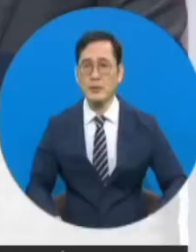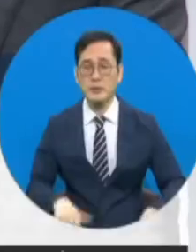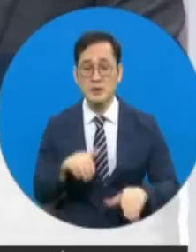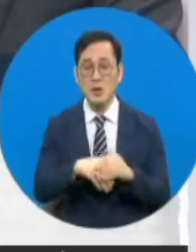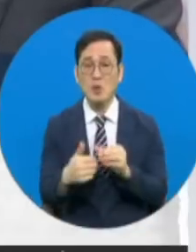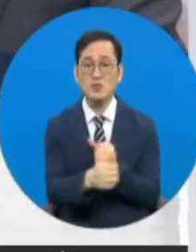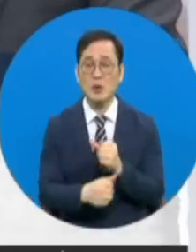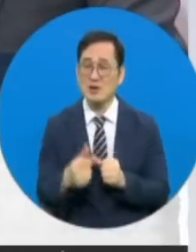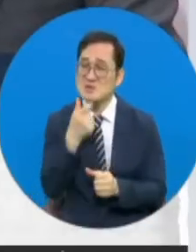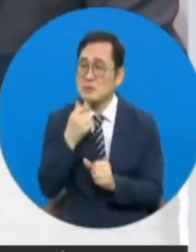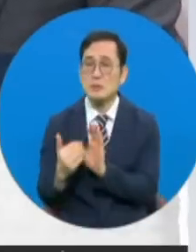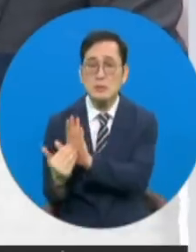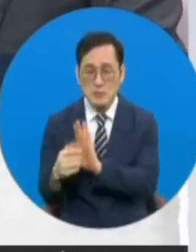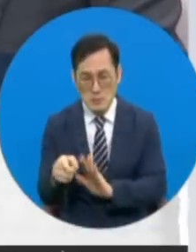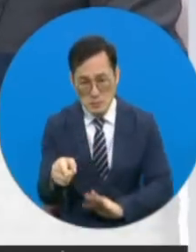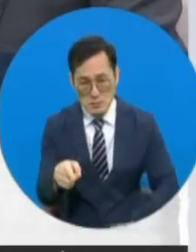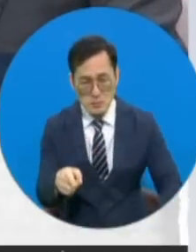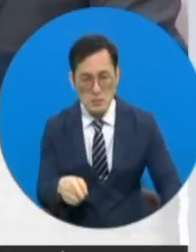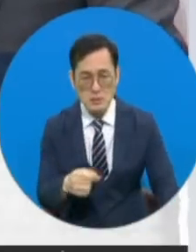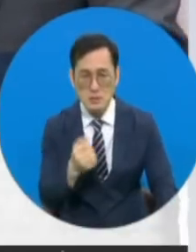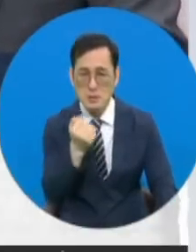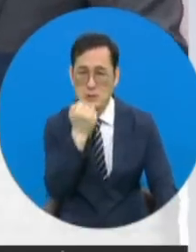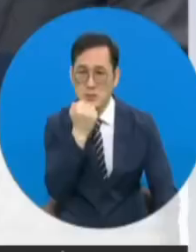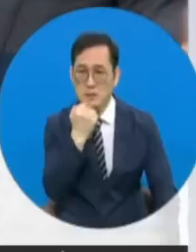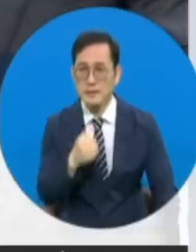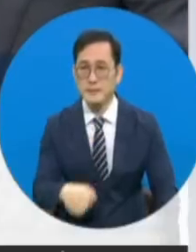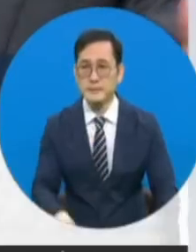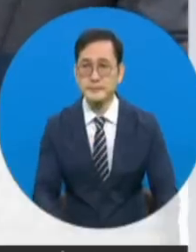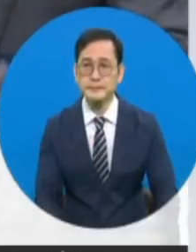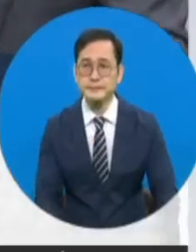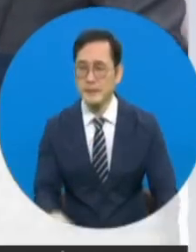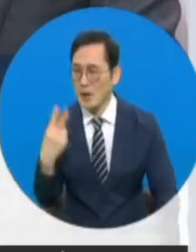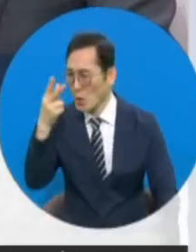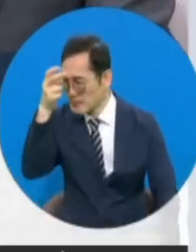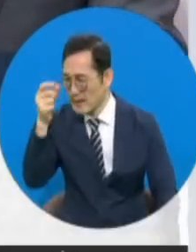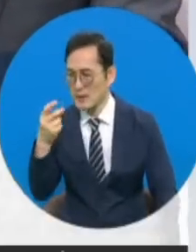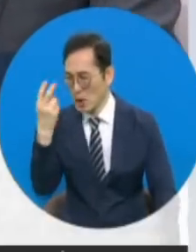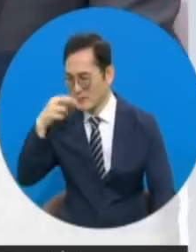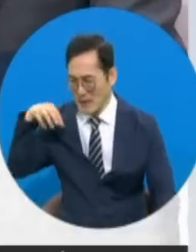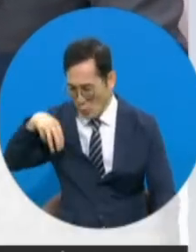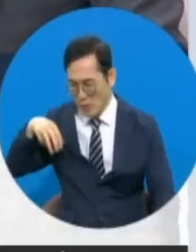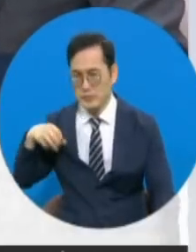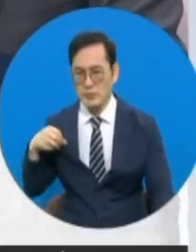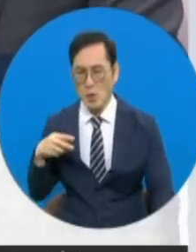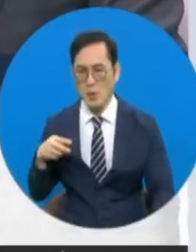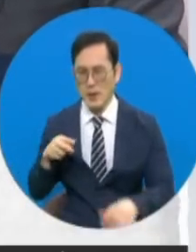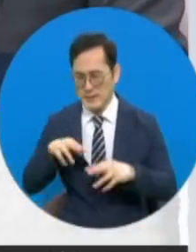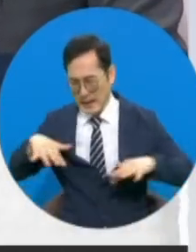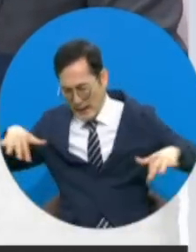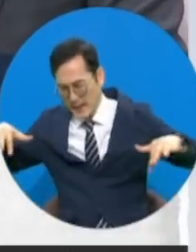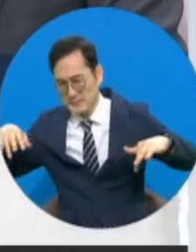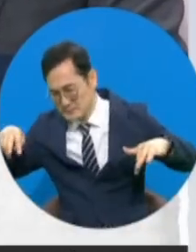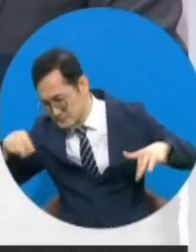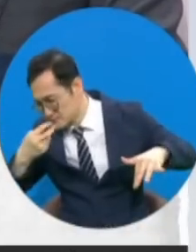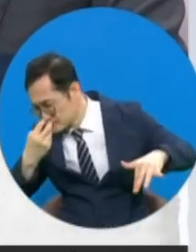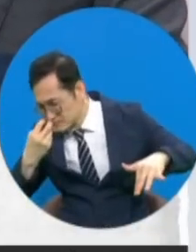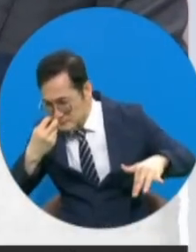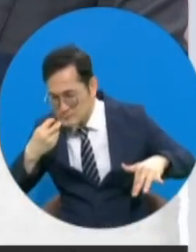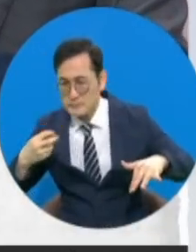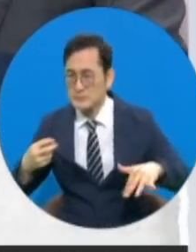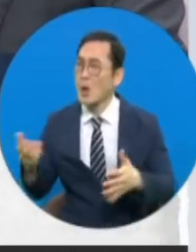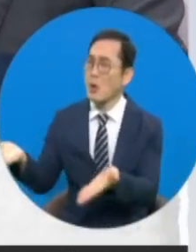뭐 검찰이 됐든 또 분위기가 됐든 또 감사원이 됐든간에 다 들여다볼 수 있도록 해야만 된다